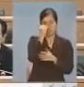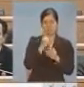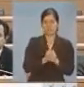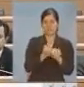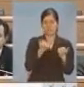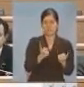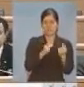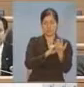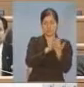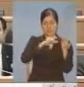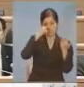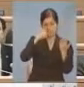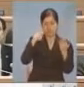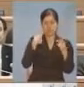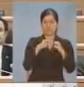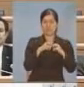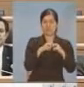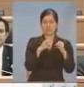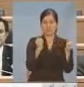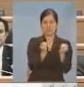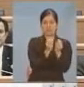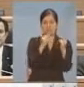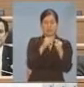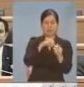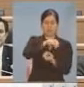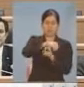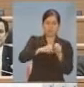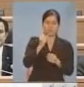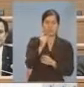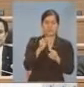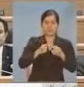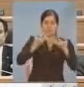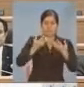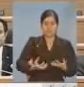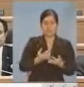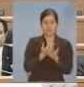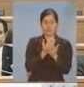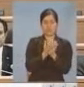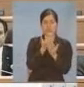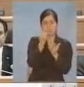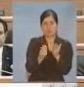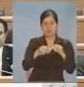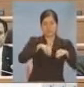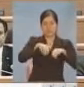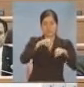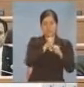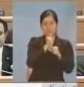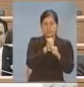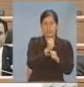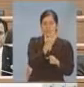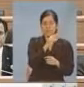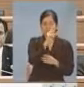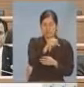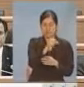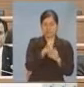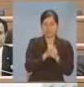ำลังประสบภาวะวิกฤตทางด้านเศรษฐกิจอย่างรุนแรงขณะที่ประเทศไทยไม่มีเงินเหลือพอที่จะใช้ในการบริหารจัดการหรืออย่างไร